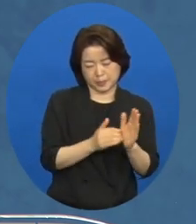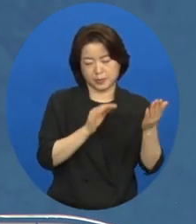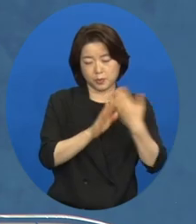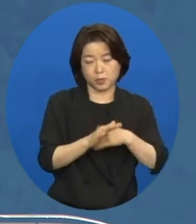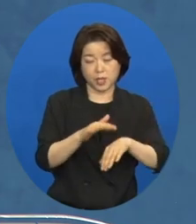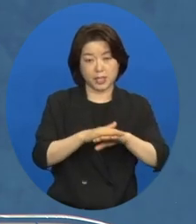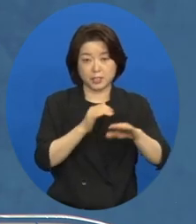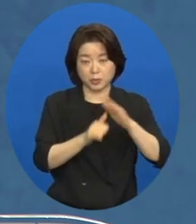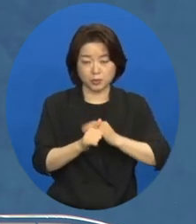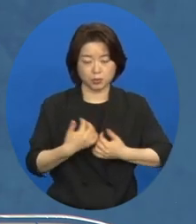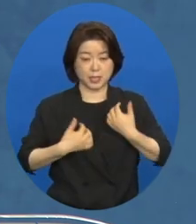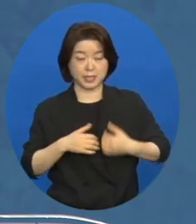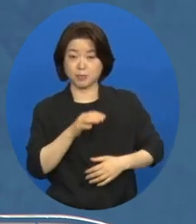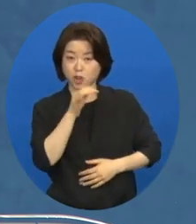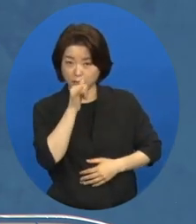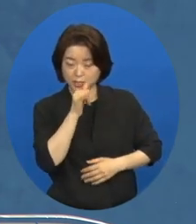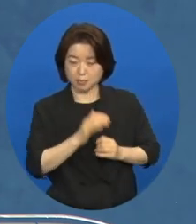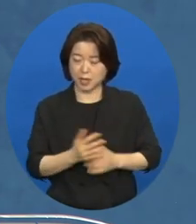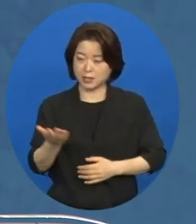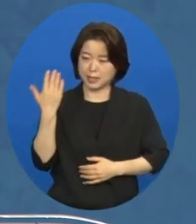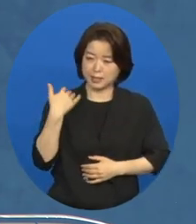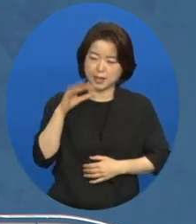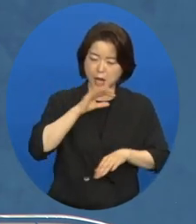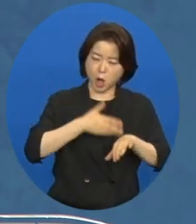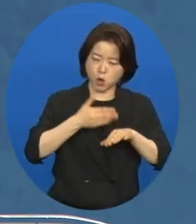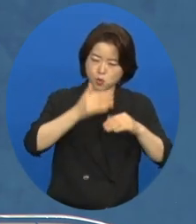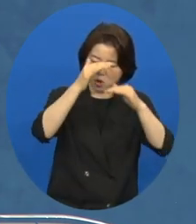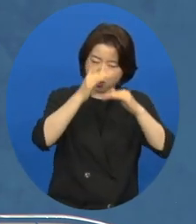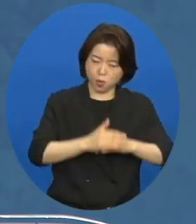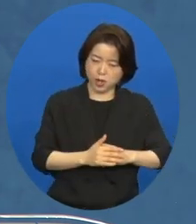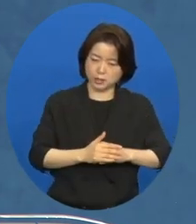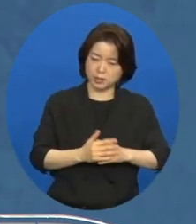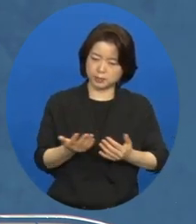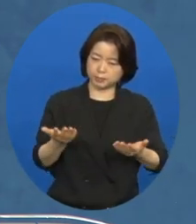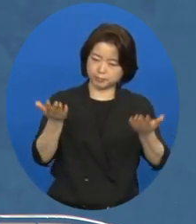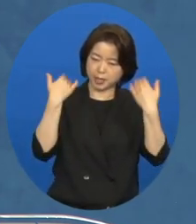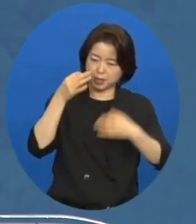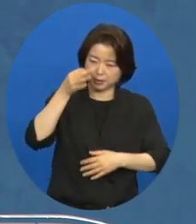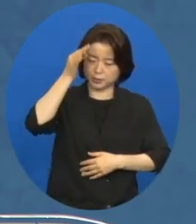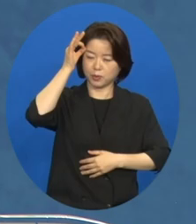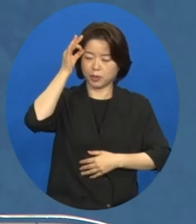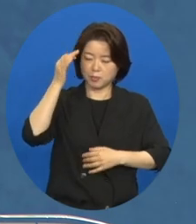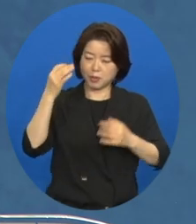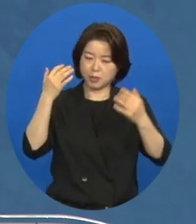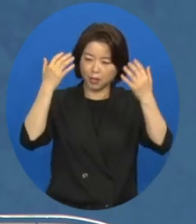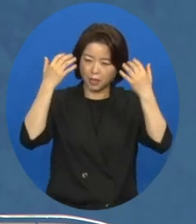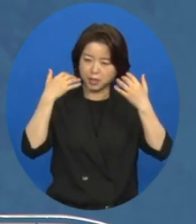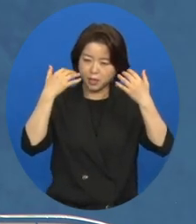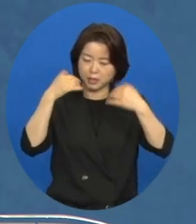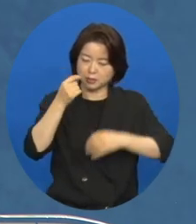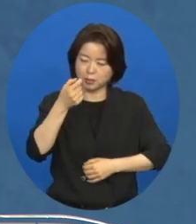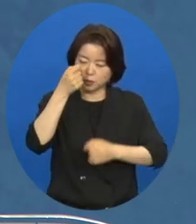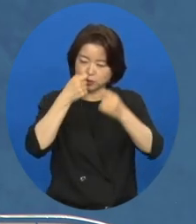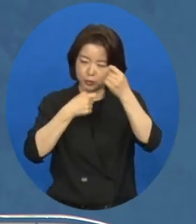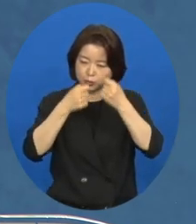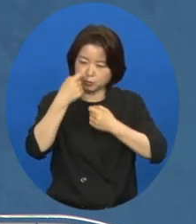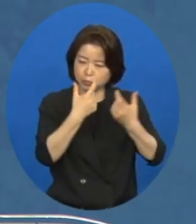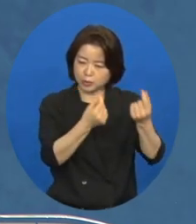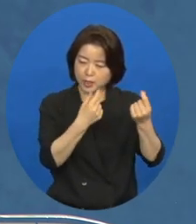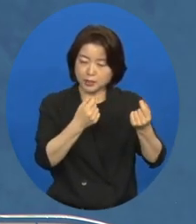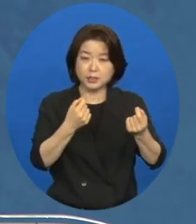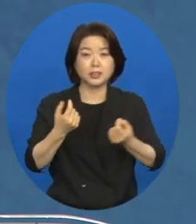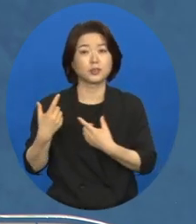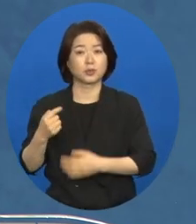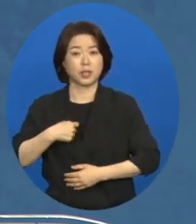기쁘지만 그동안의 과정이 스쳐 지나가며 흘리는 눈물 같다고 해야 할까요? 전혀 예상하지 못해서 당황스러운